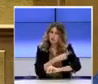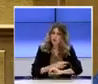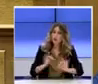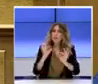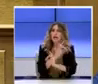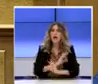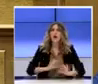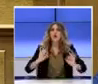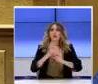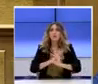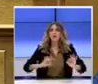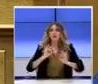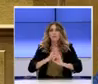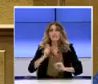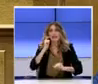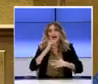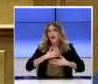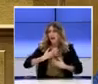Και